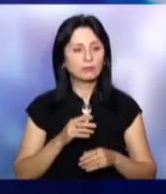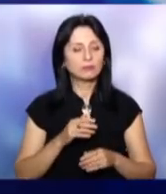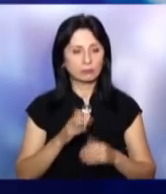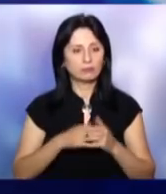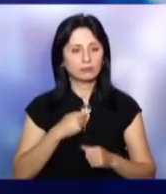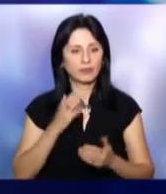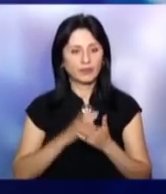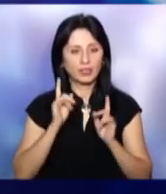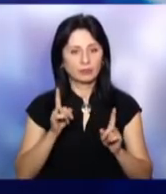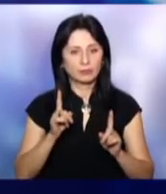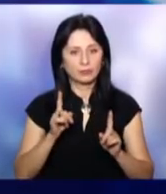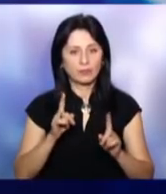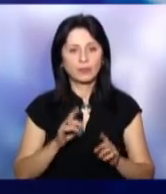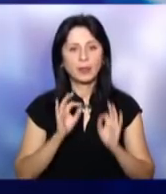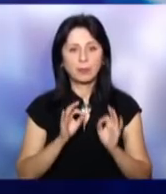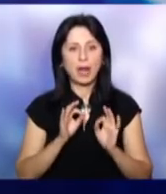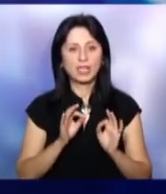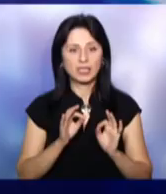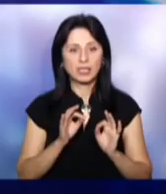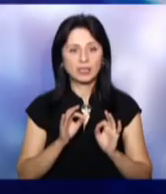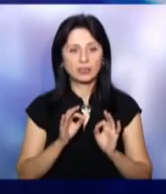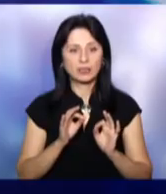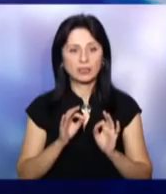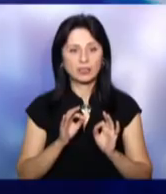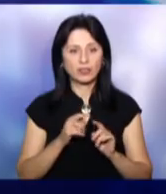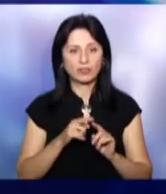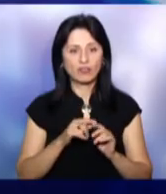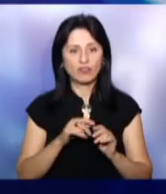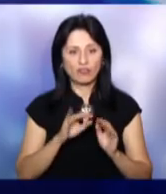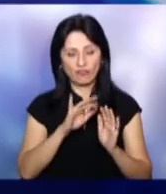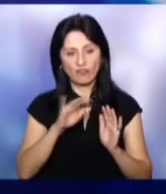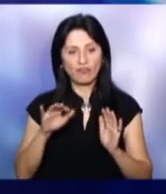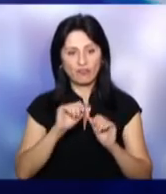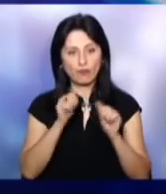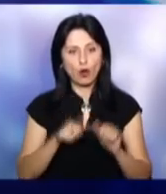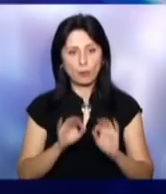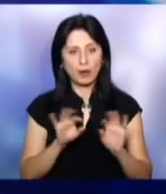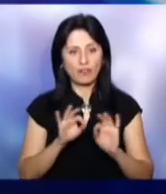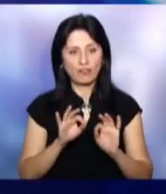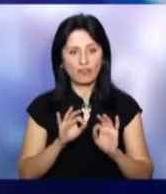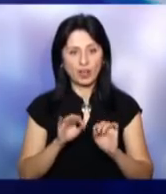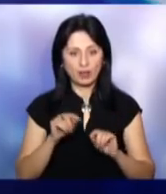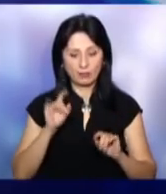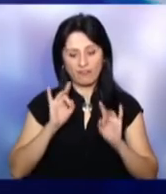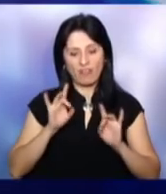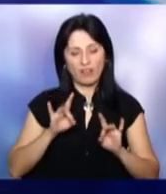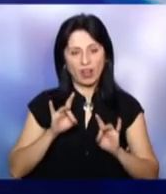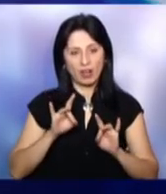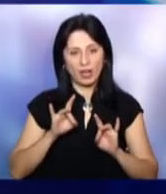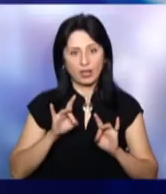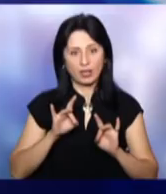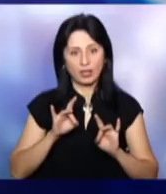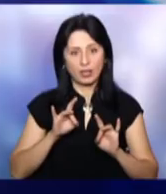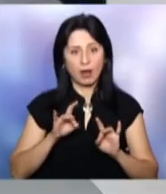Და მართლაც შეგვიძლია სომატოფორმულა ჩლილობებს შეიროდესაც ორგანოს ტკივა ადამიანს, მაგრამ